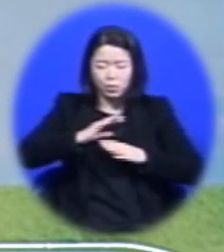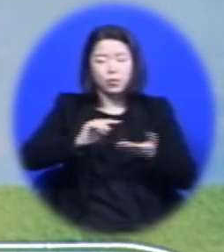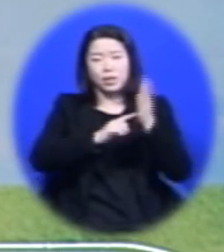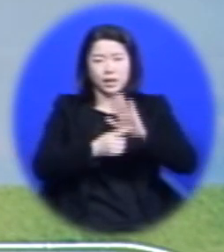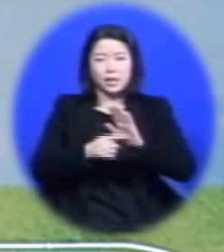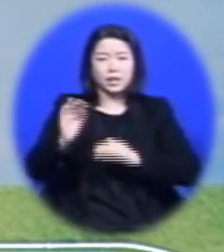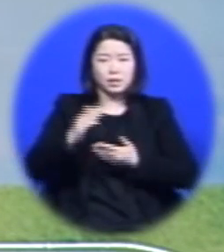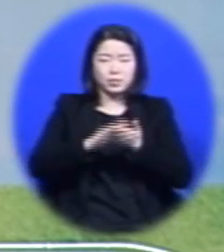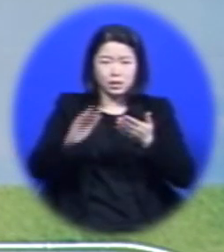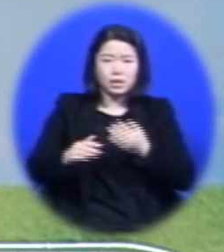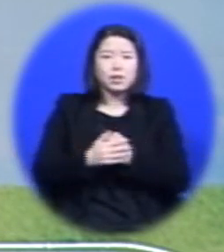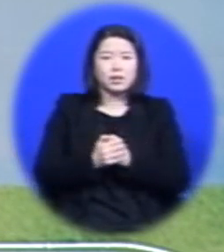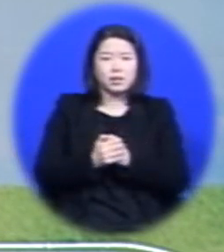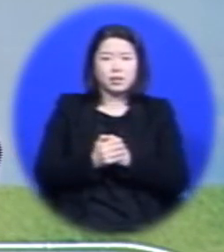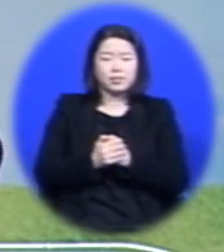나타나